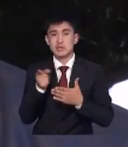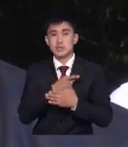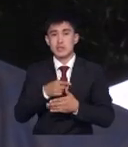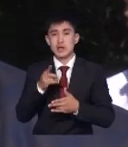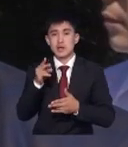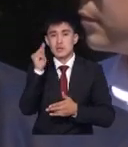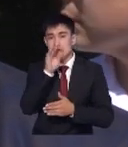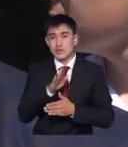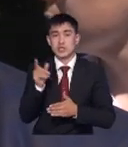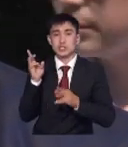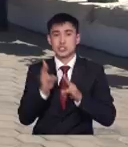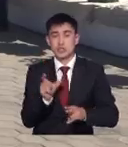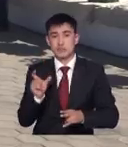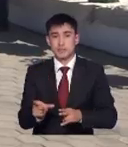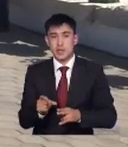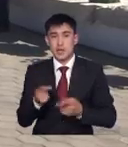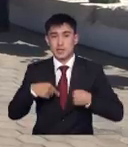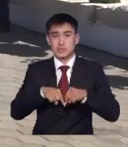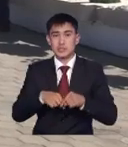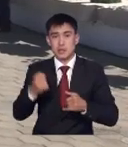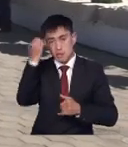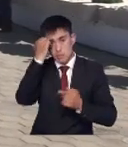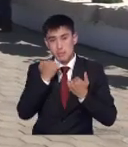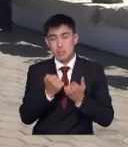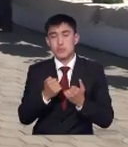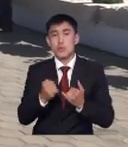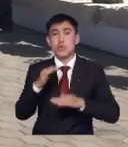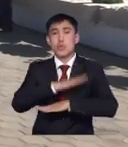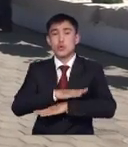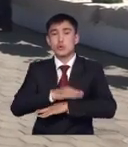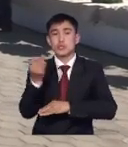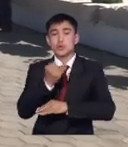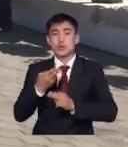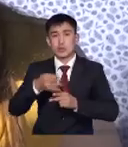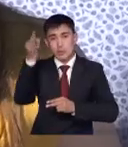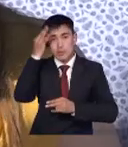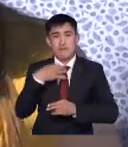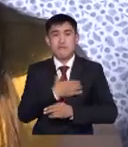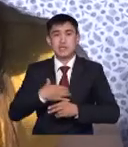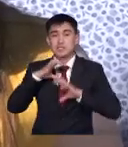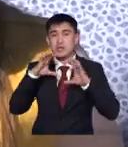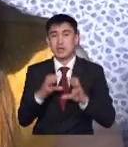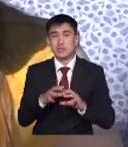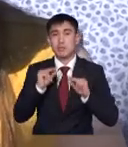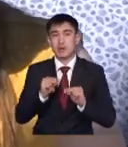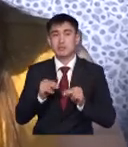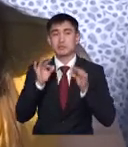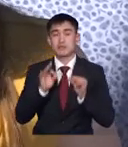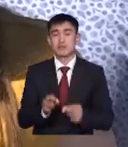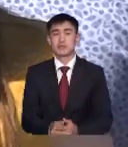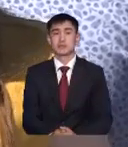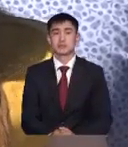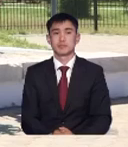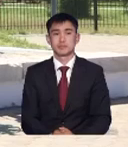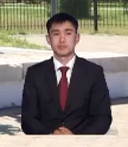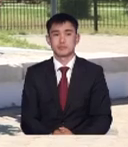Организаторы мероприятия подчеркивают, что это не только дань памяти, но и урок истории, который напоминает о важности сохранения правды и справедливости.